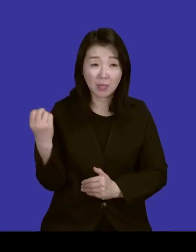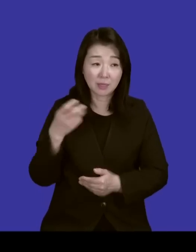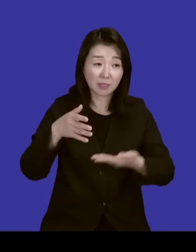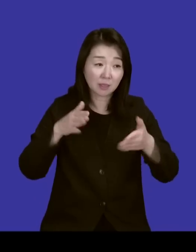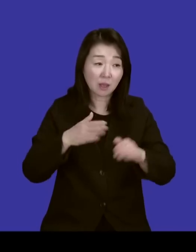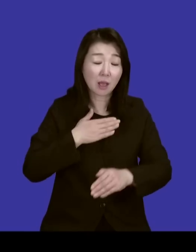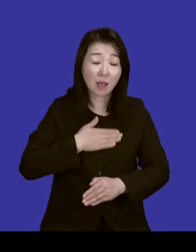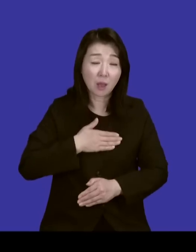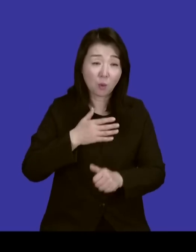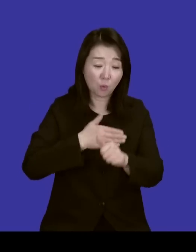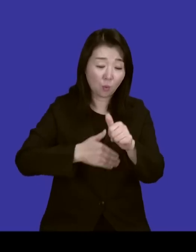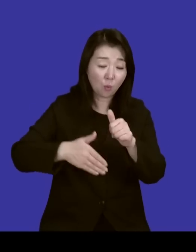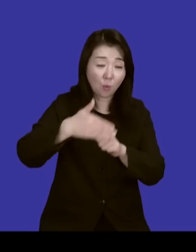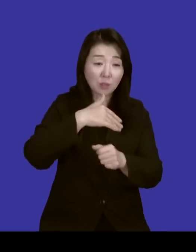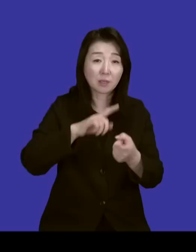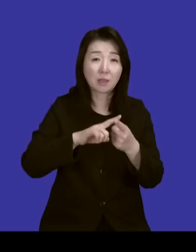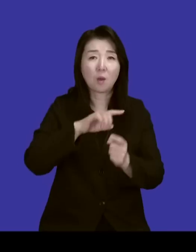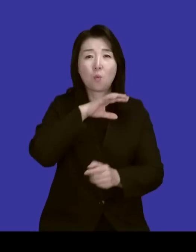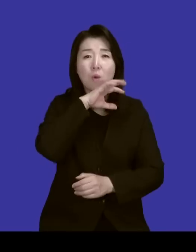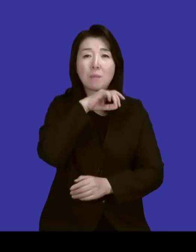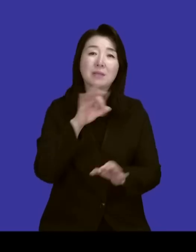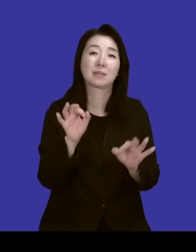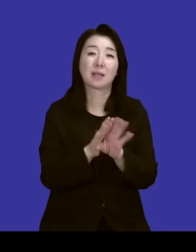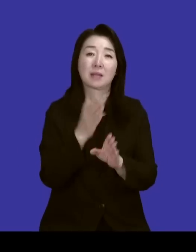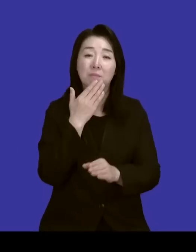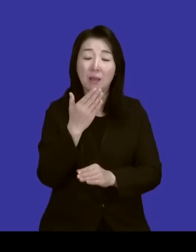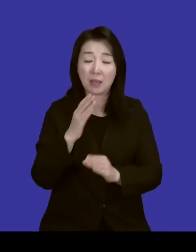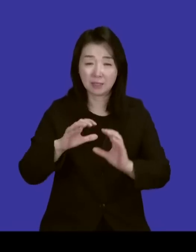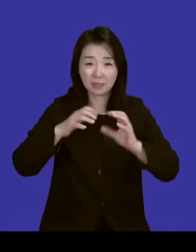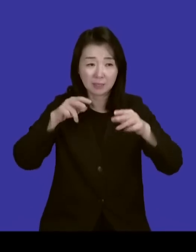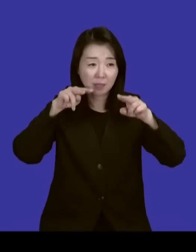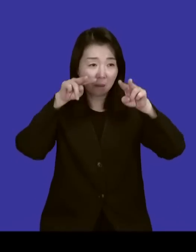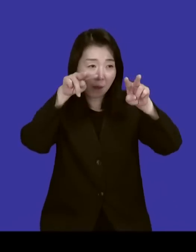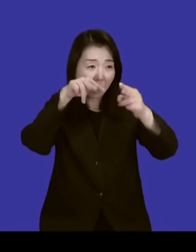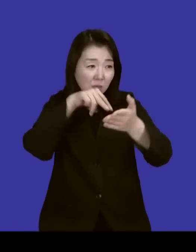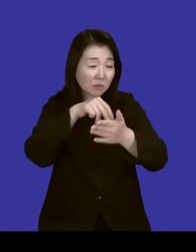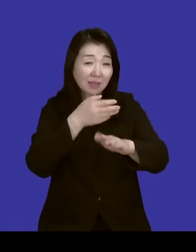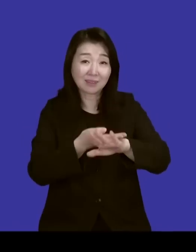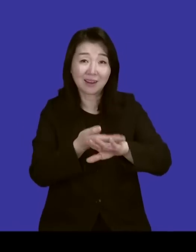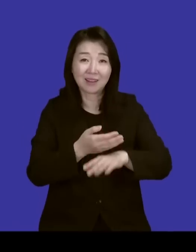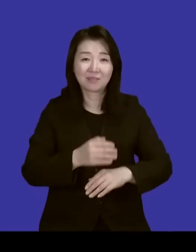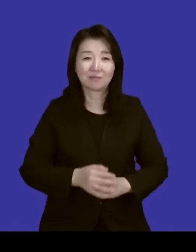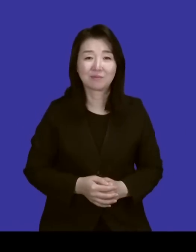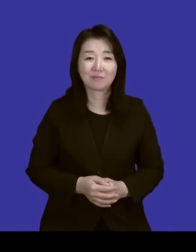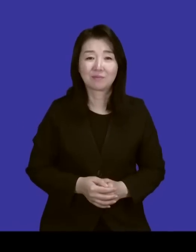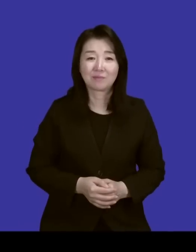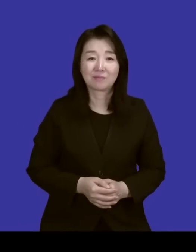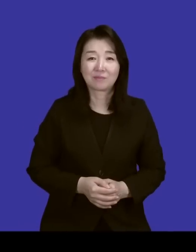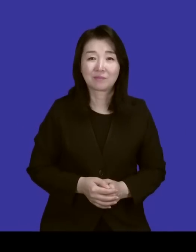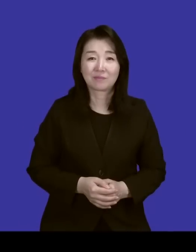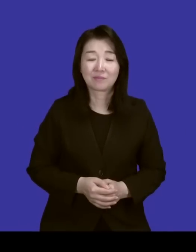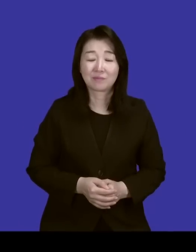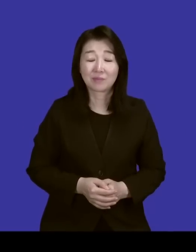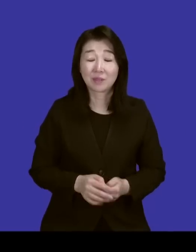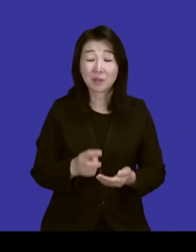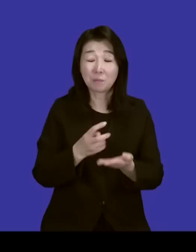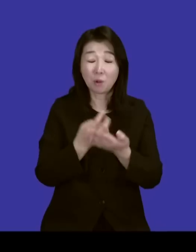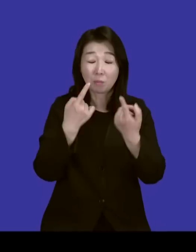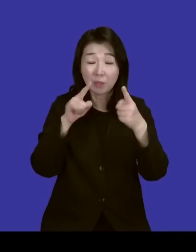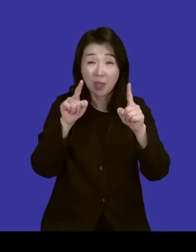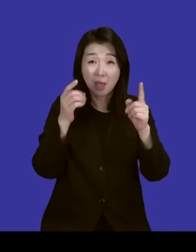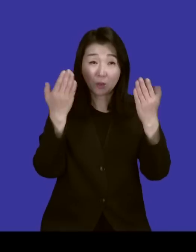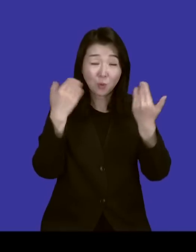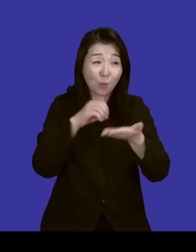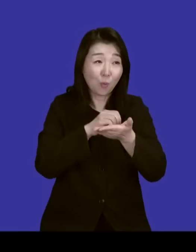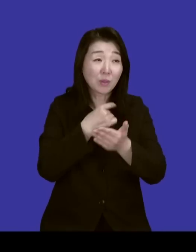어려웠던 그런 환경에 대한 원망도 사라지고 세상을 바라보는 시선도 달라졌겠네요. 그러면 법대를 꿈꾸던 그런 아쉬움 같은 건 이제